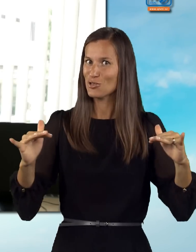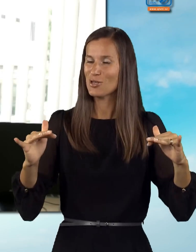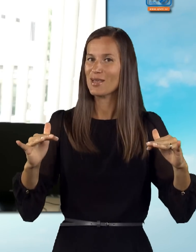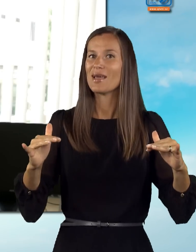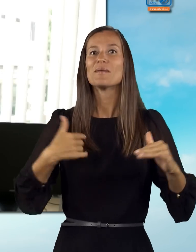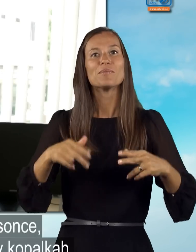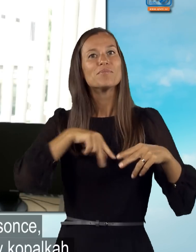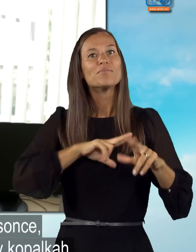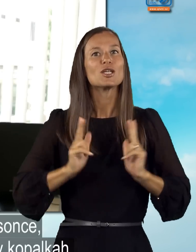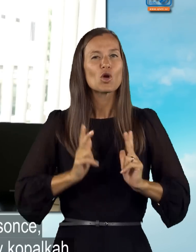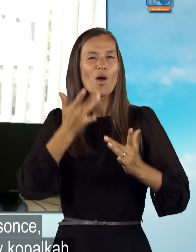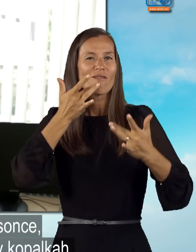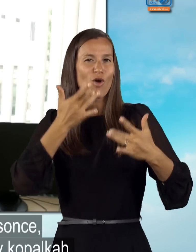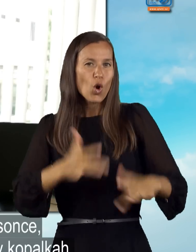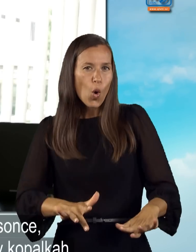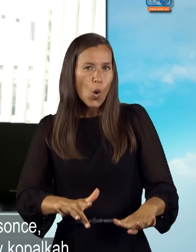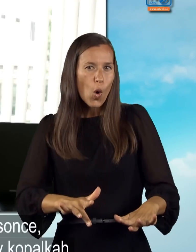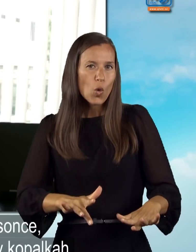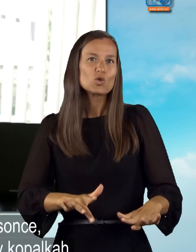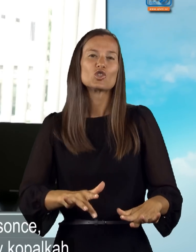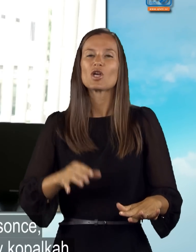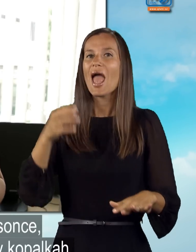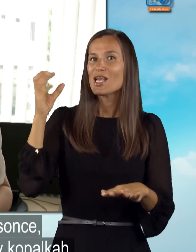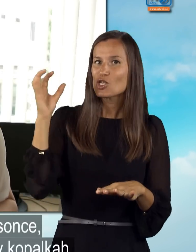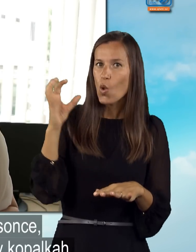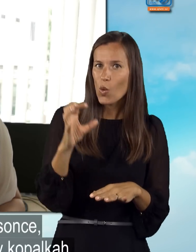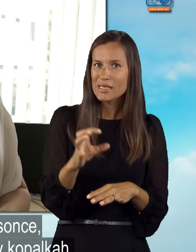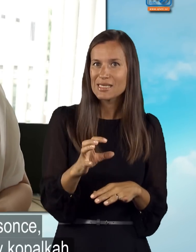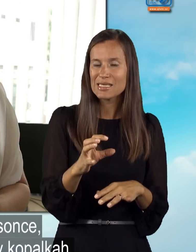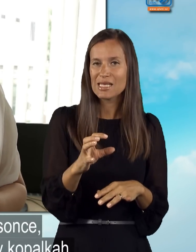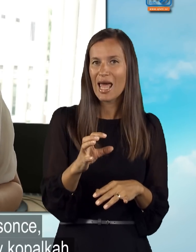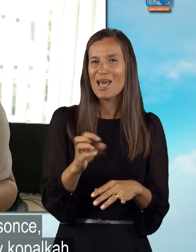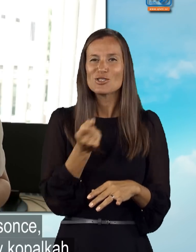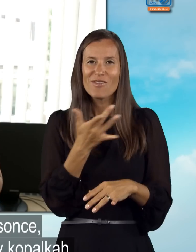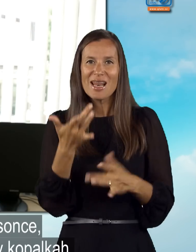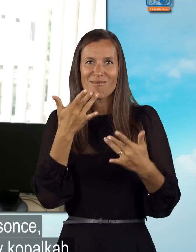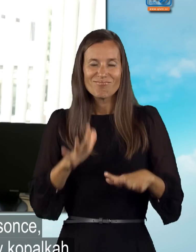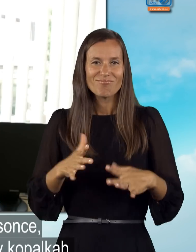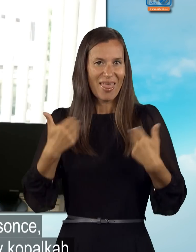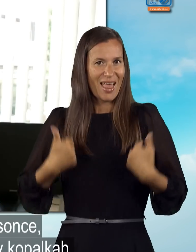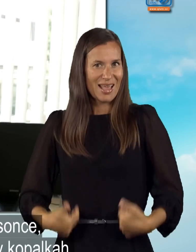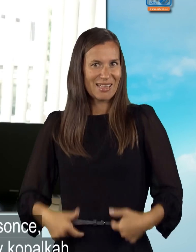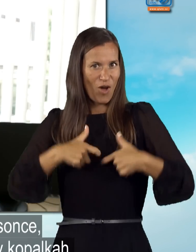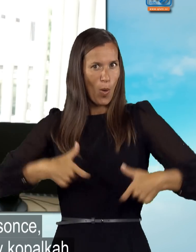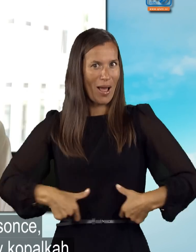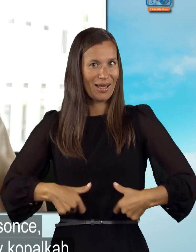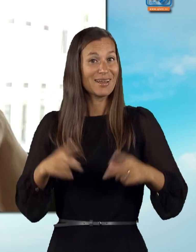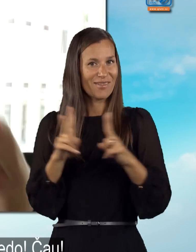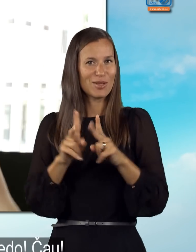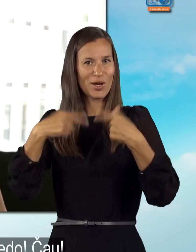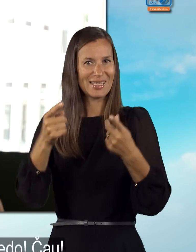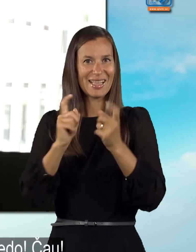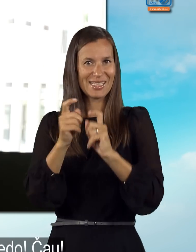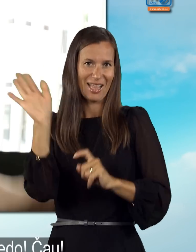plaži. Pričakujemo vroče sonce, številna razgreta telesa v kopalkah. Se